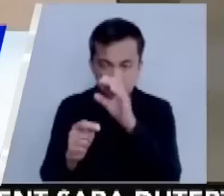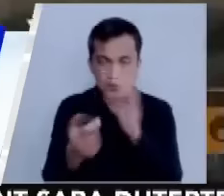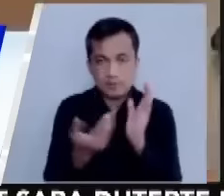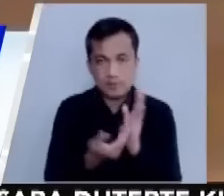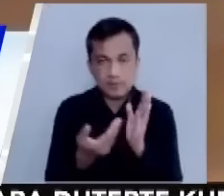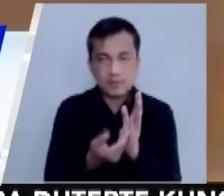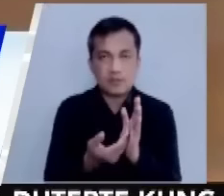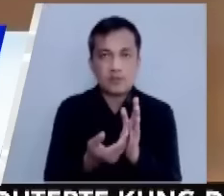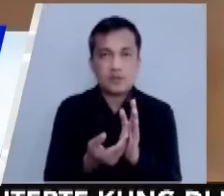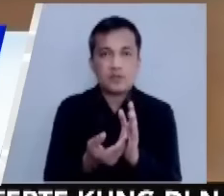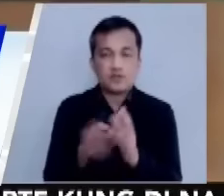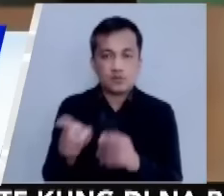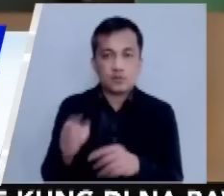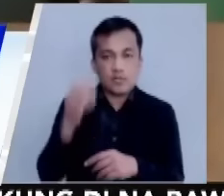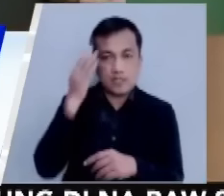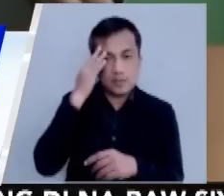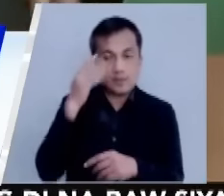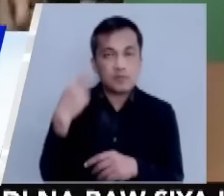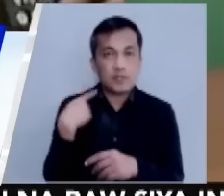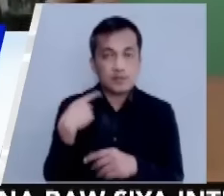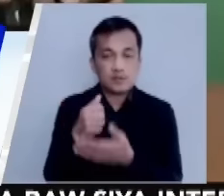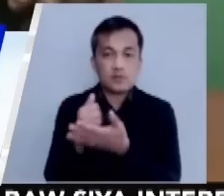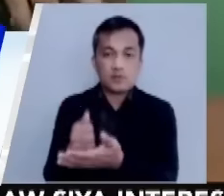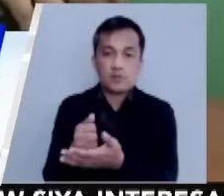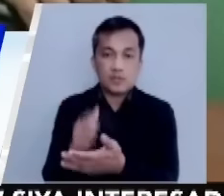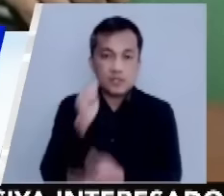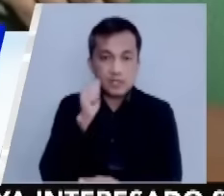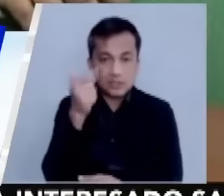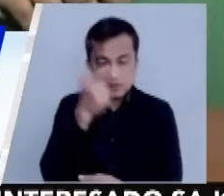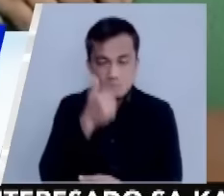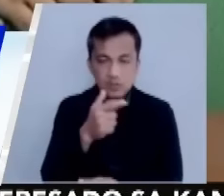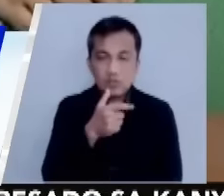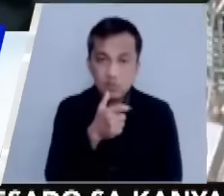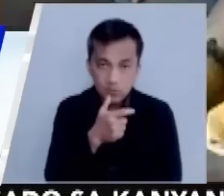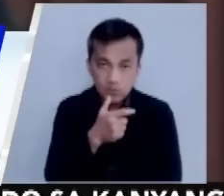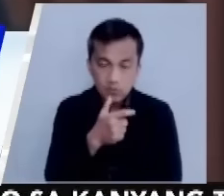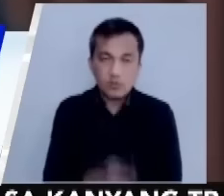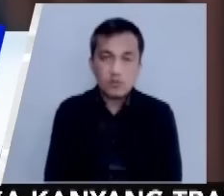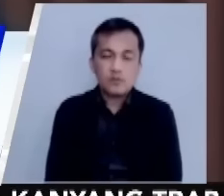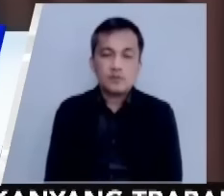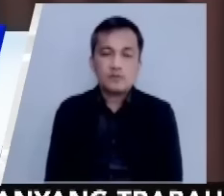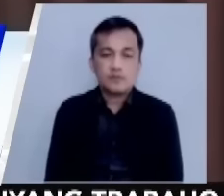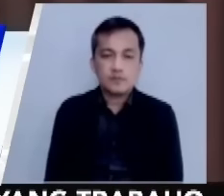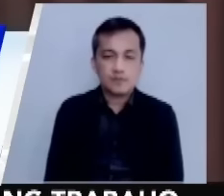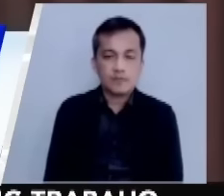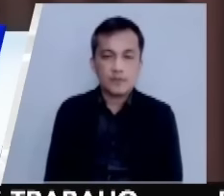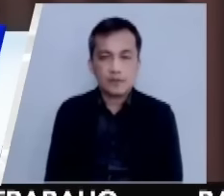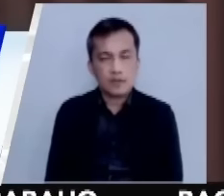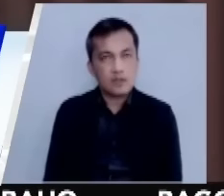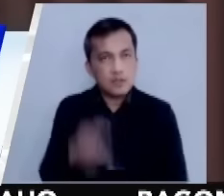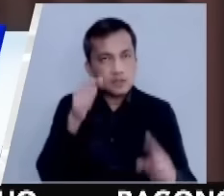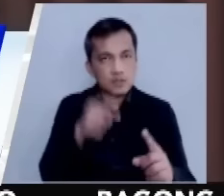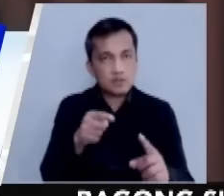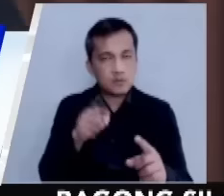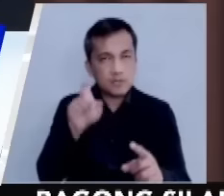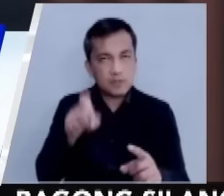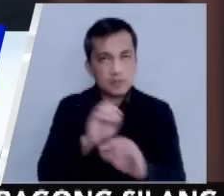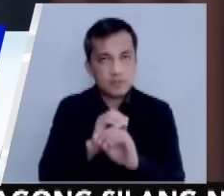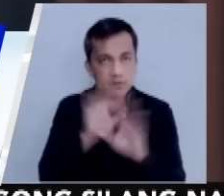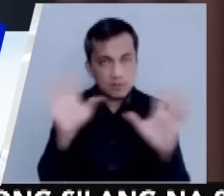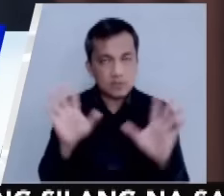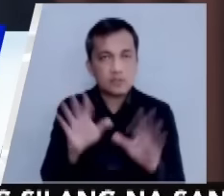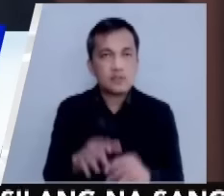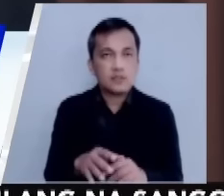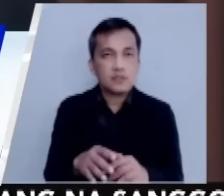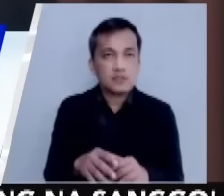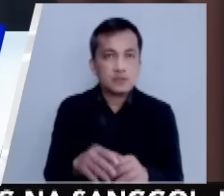malaman kung meron ng tumulong kay Goh at kung sino. So yun yung isang punto na dapat maliwanag, na ito lang yung statement